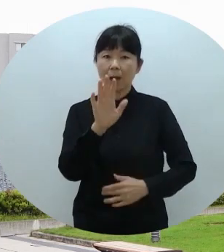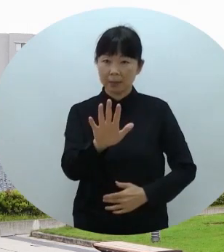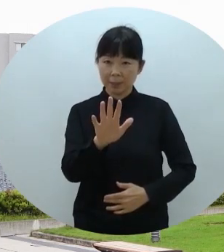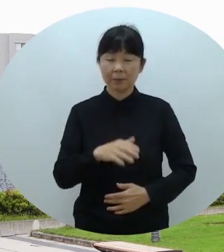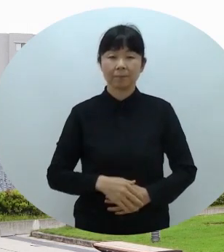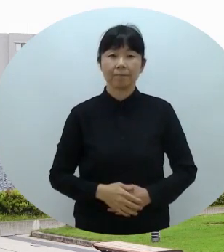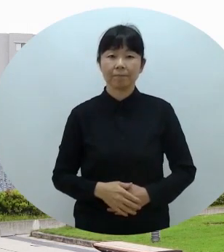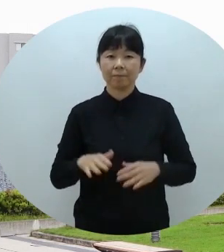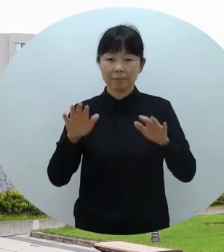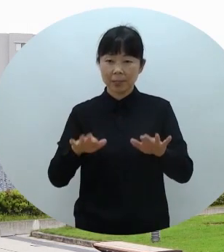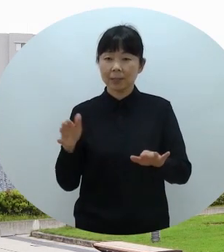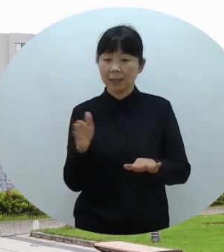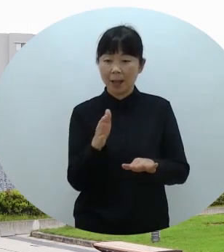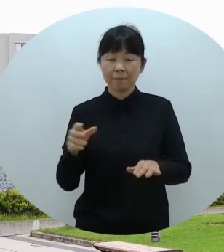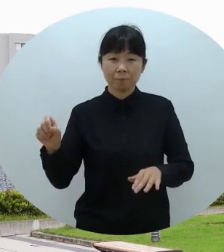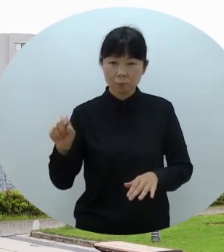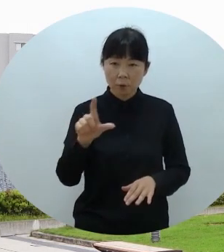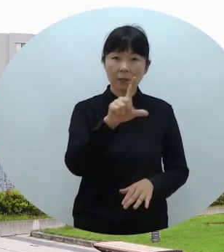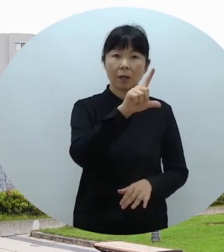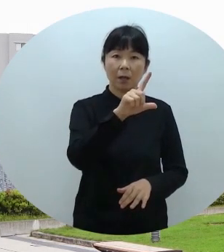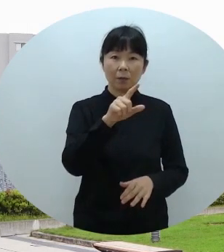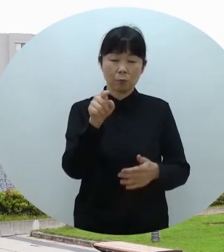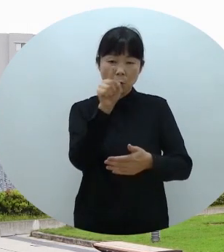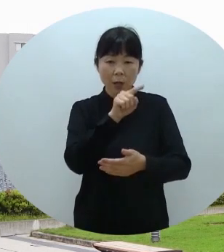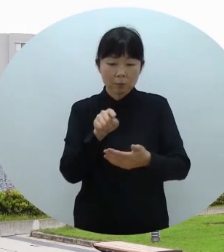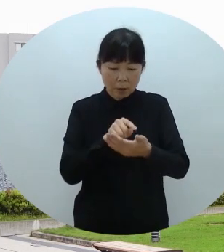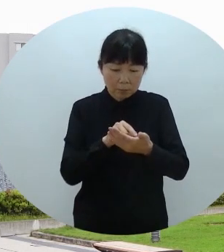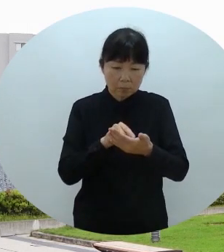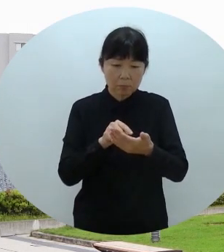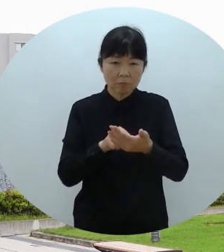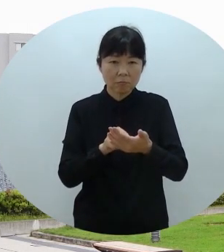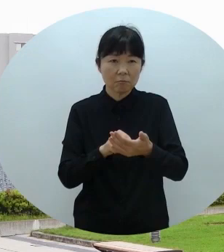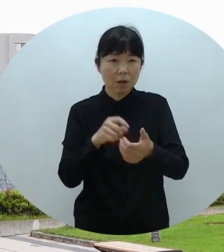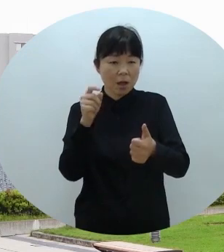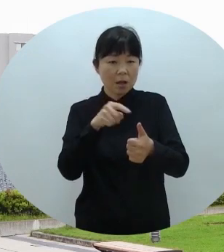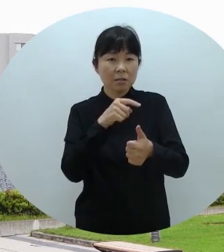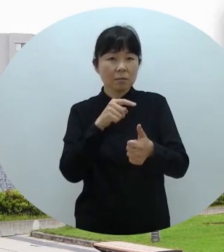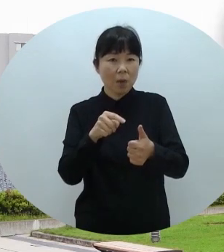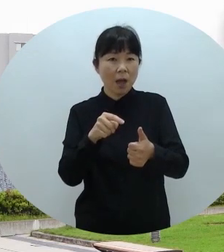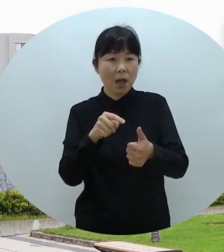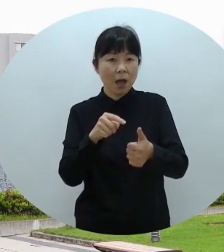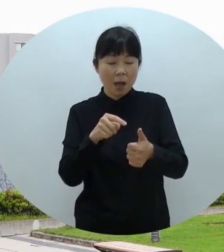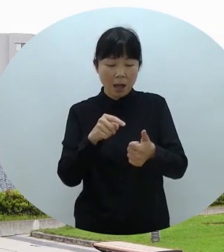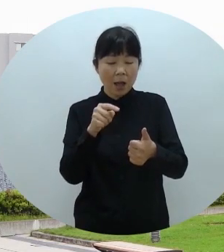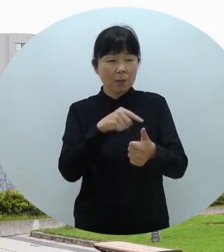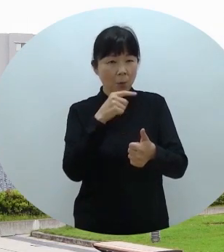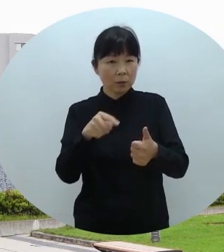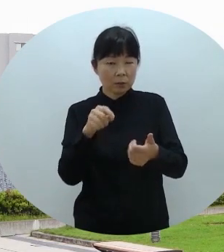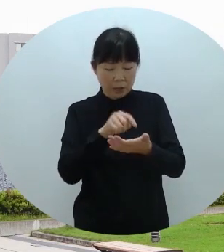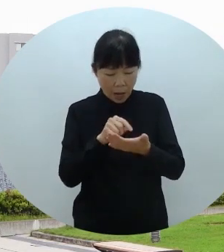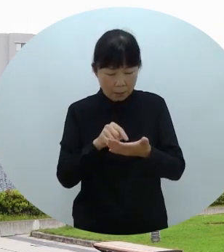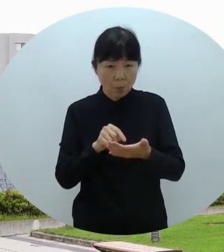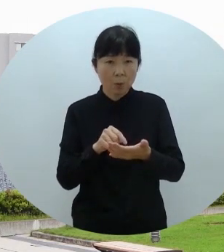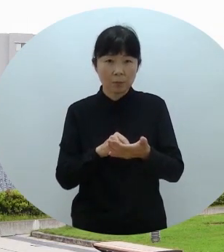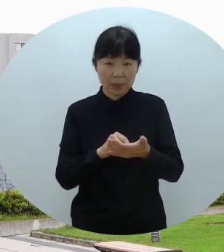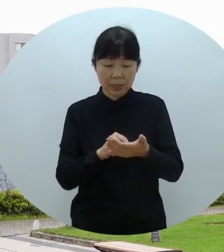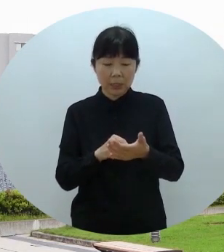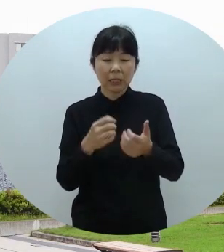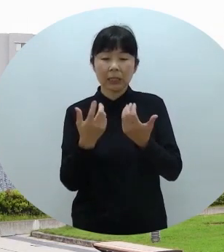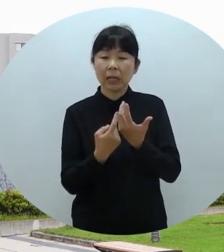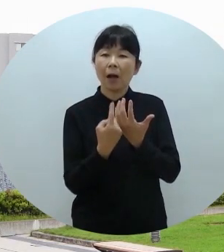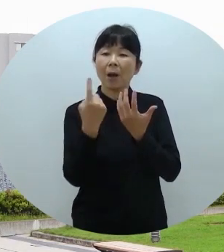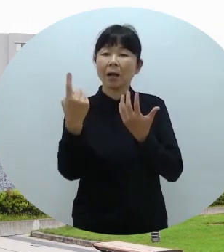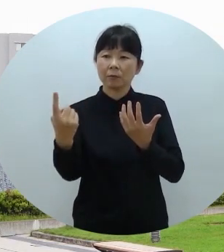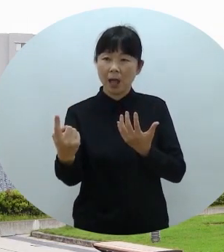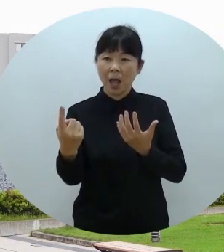。近年増えている SNS によるいじめの事例では、誹謗中傷の書き込み、仲間外